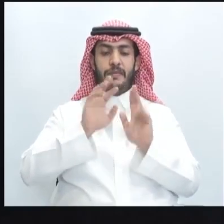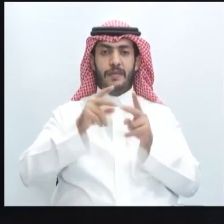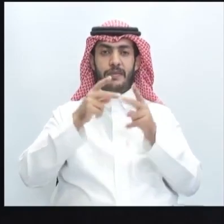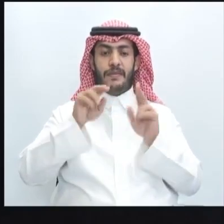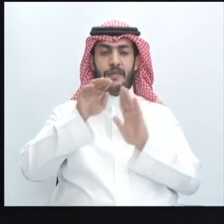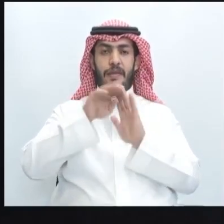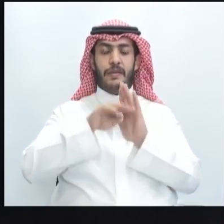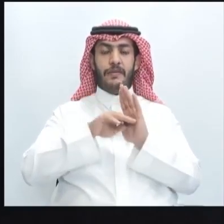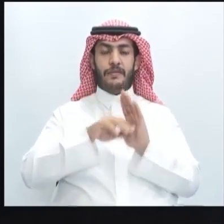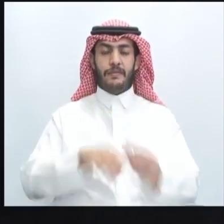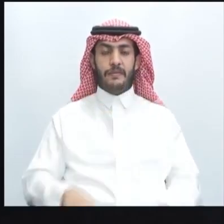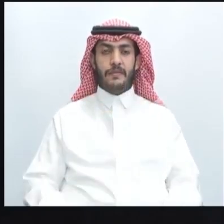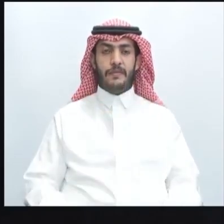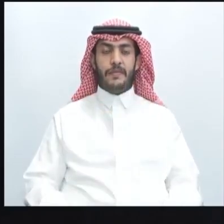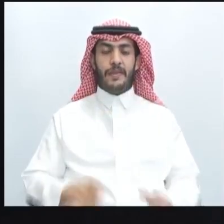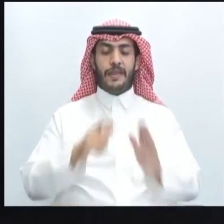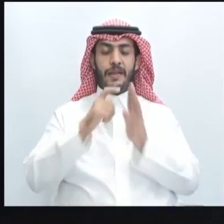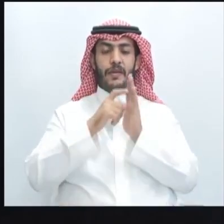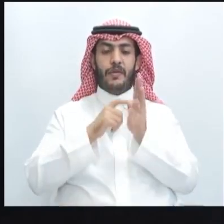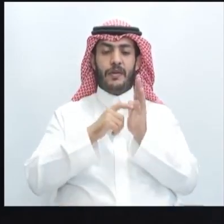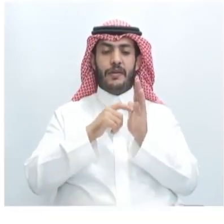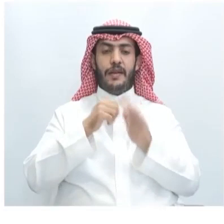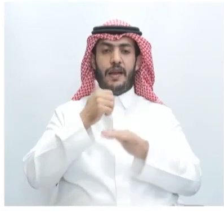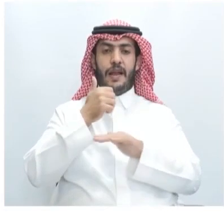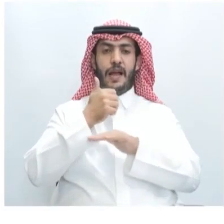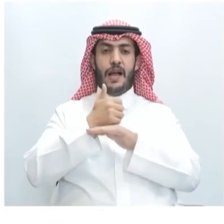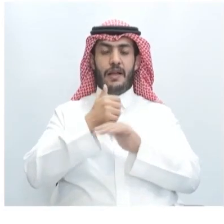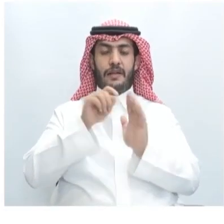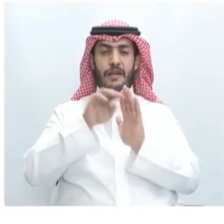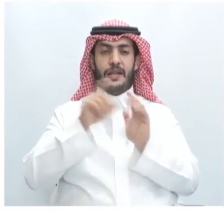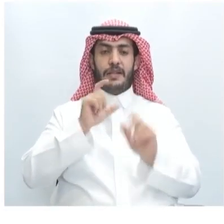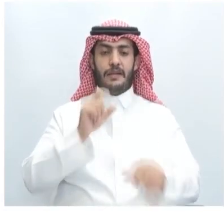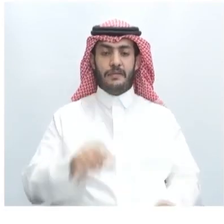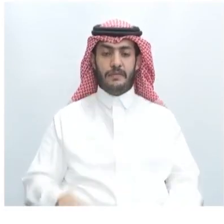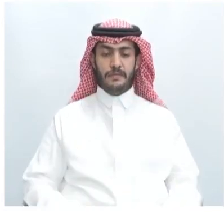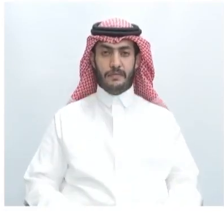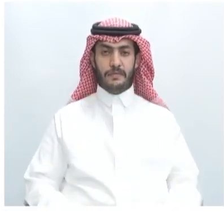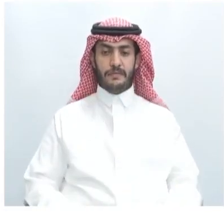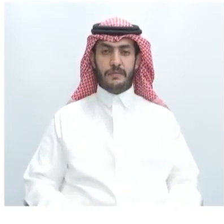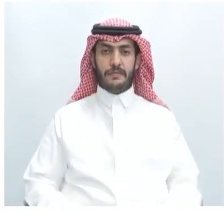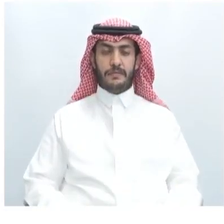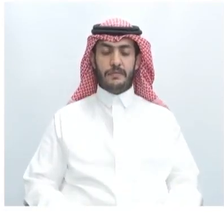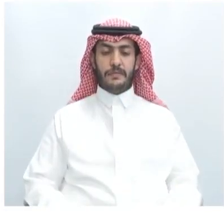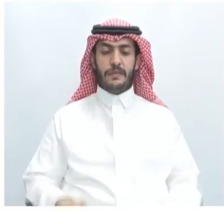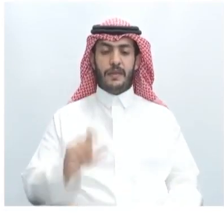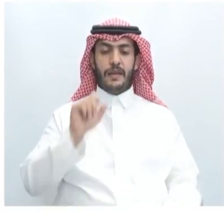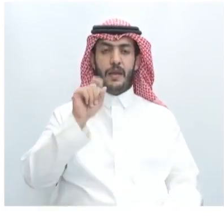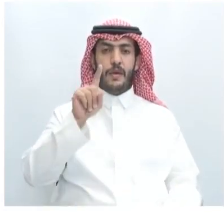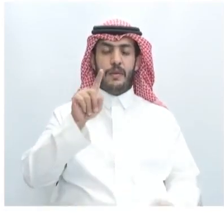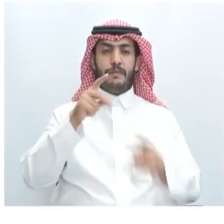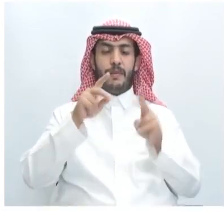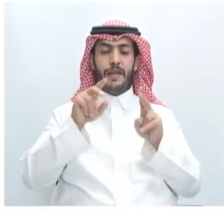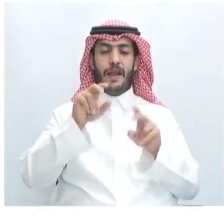او عده قوانين قواعد قانونيه في التاريخ الاسلامي نعيدها مره اخرى اولا نقول